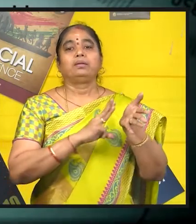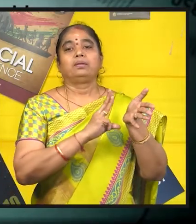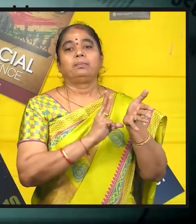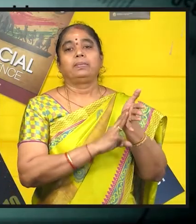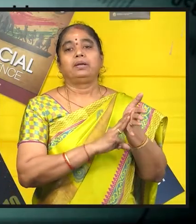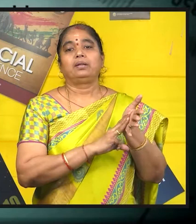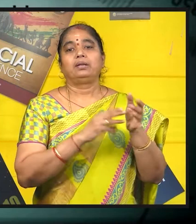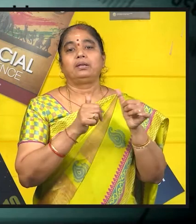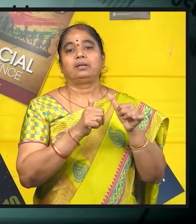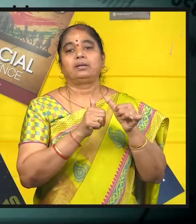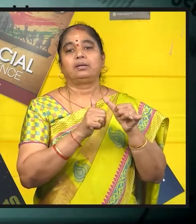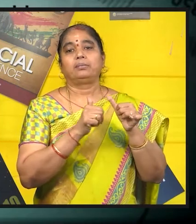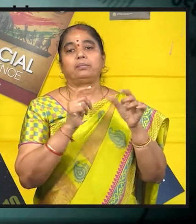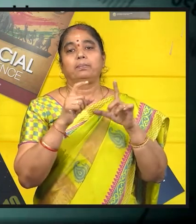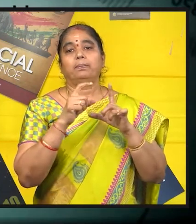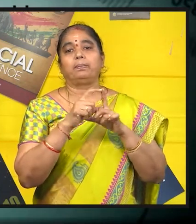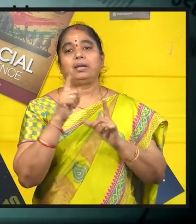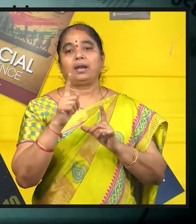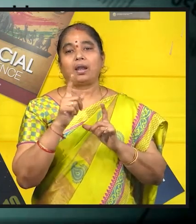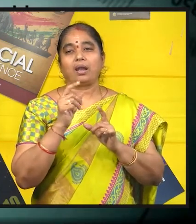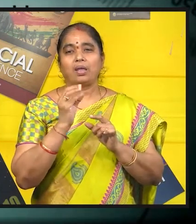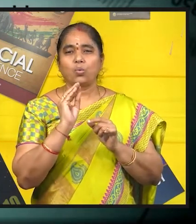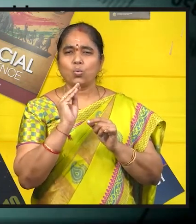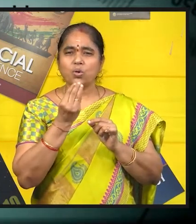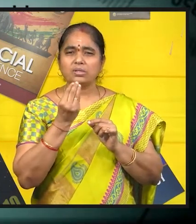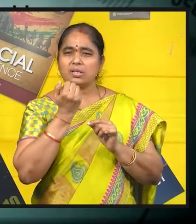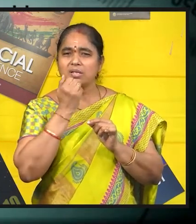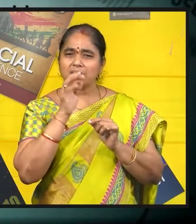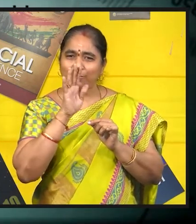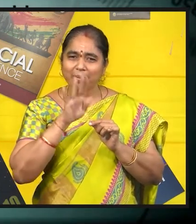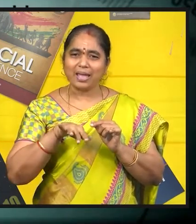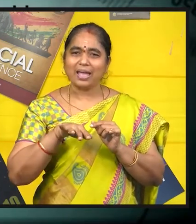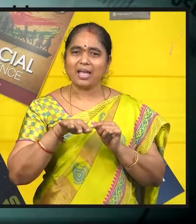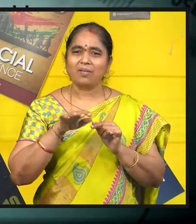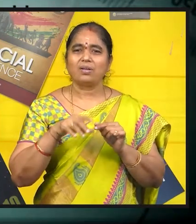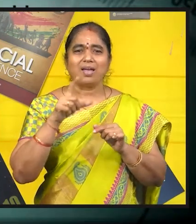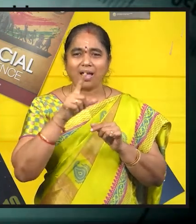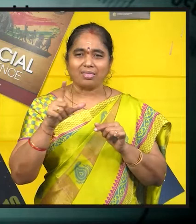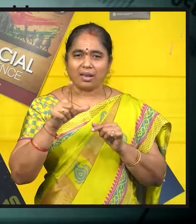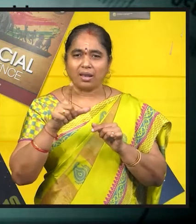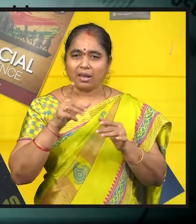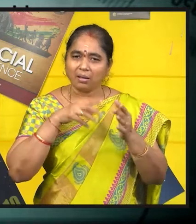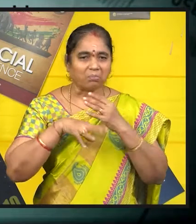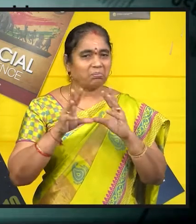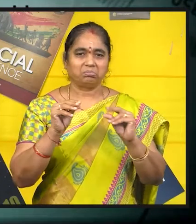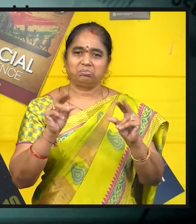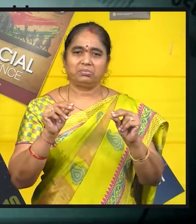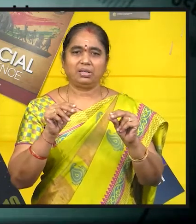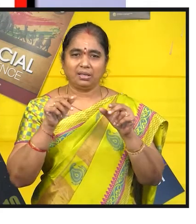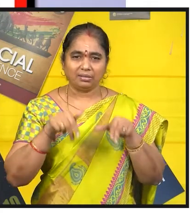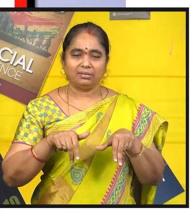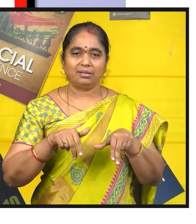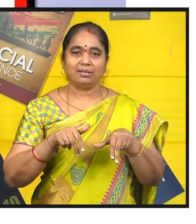மெண்டலீவ் ஆவர்த்தன அட்டவணையில் சில குறைபாடுகள் இருந்துச்சு, அதாவது அந்த விதிக்கே உட்படாமல் இருந்துச்சு. இப்போ நம்ம